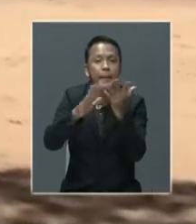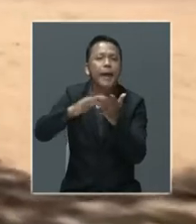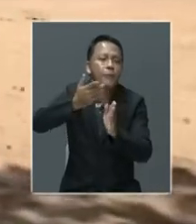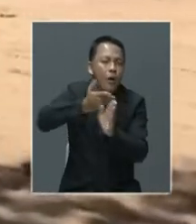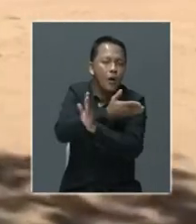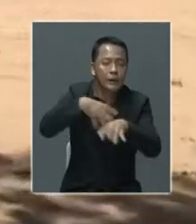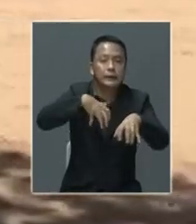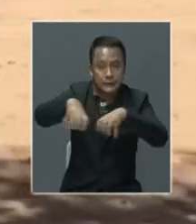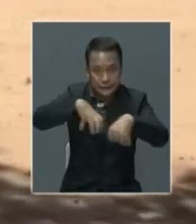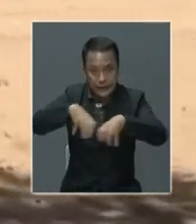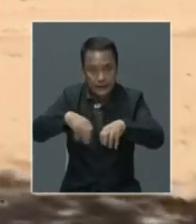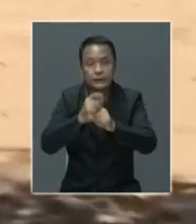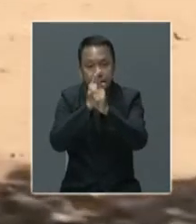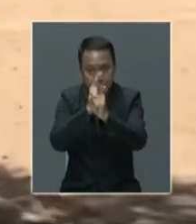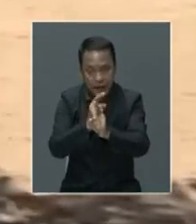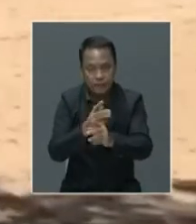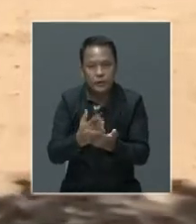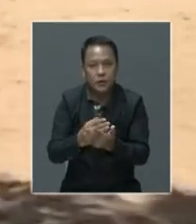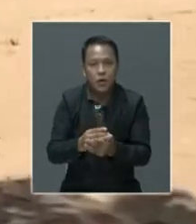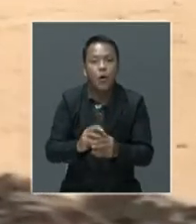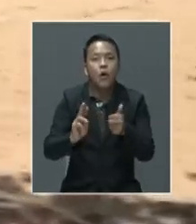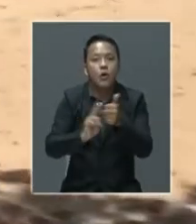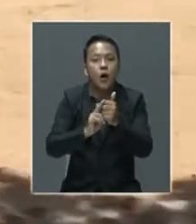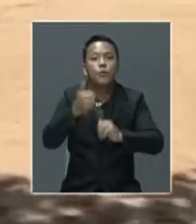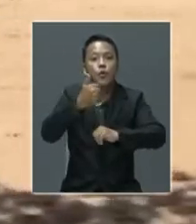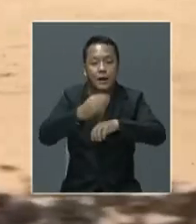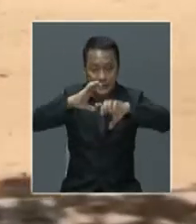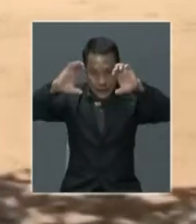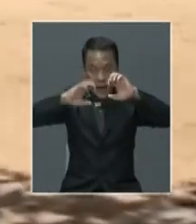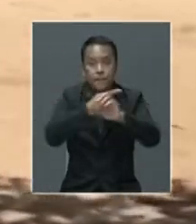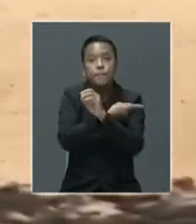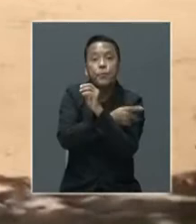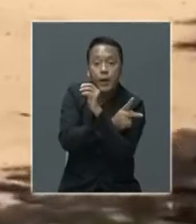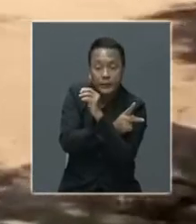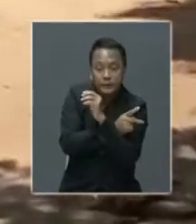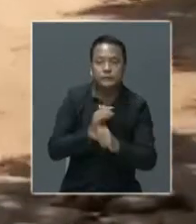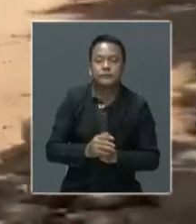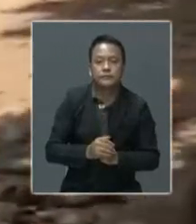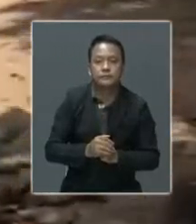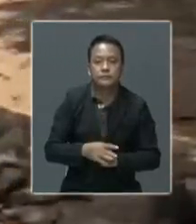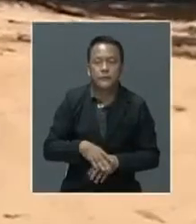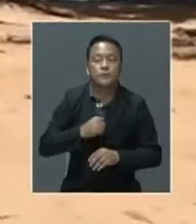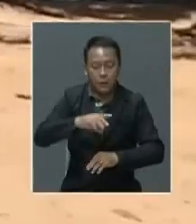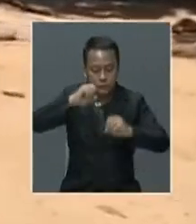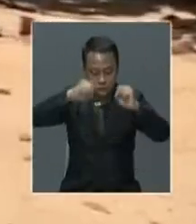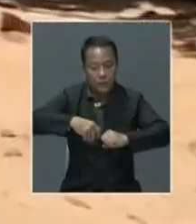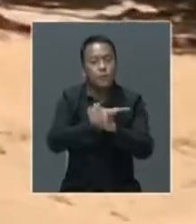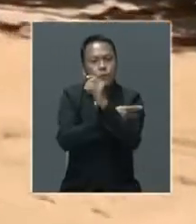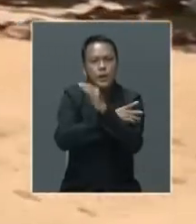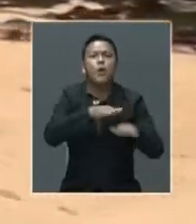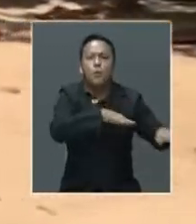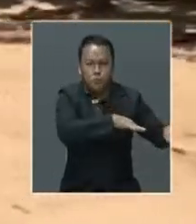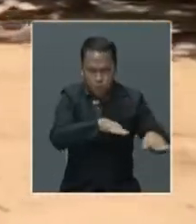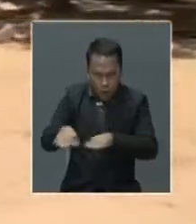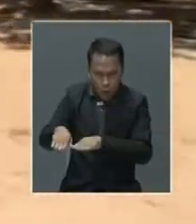ะก็ได้ดำเนินการกันไปขณะที่รองผู้ว่าราชการจังหวัดภูเก็ตคุณพิเชษฐ์ปานพงศ์ท่านยืนยันนะคะว่าภูเก็ตนั้นมีความพร้อม